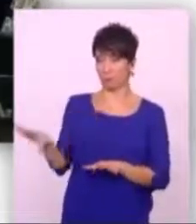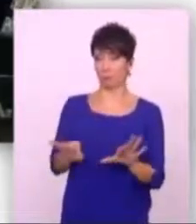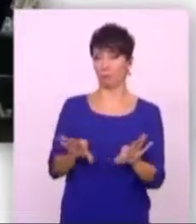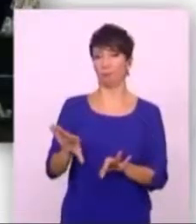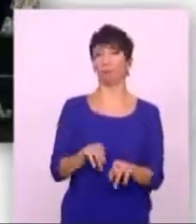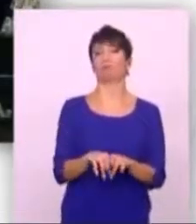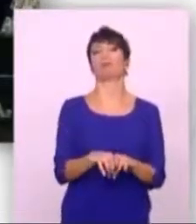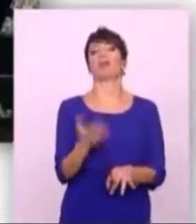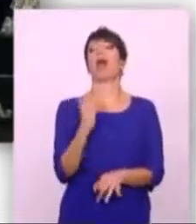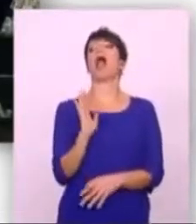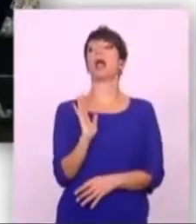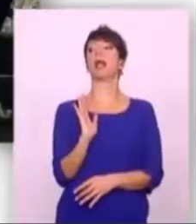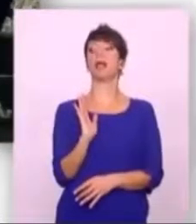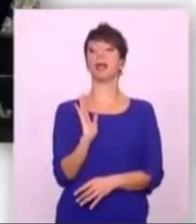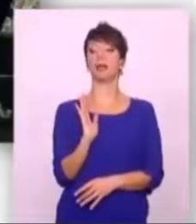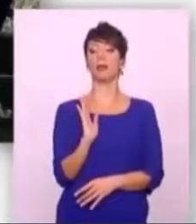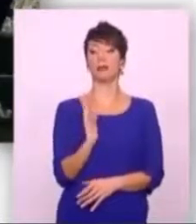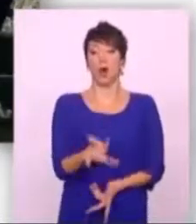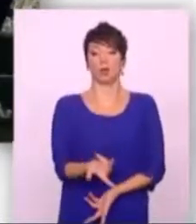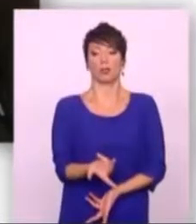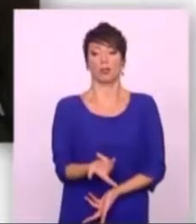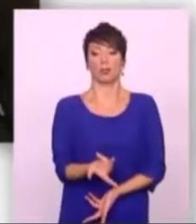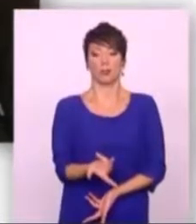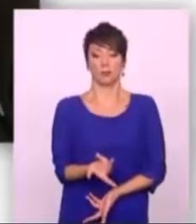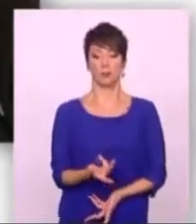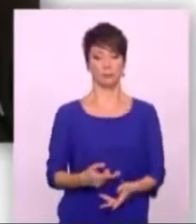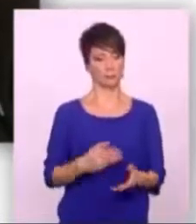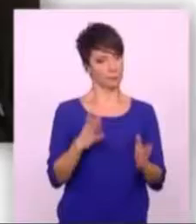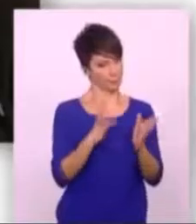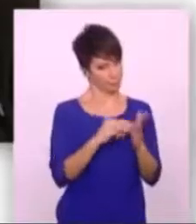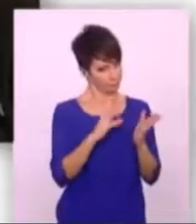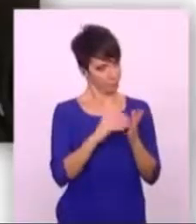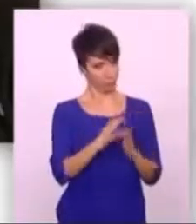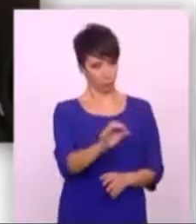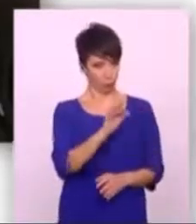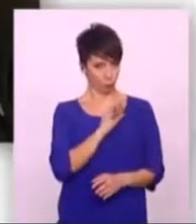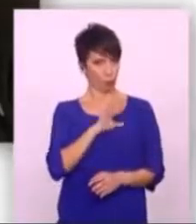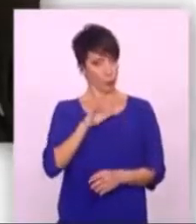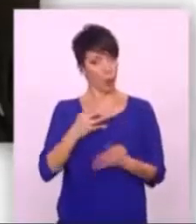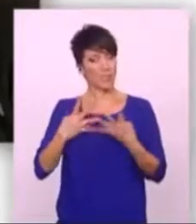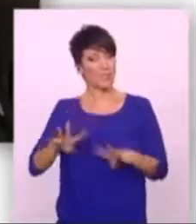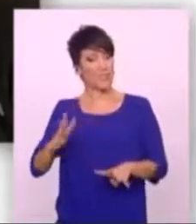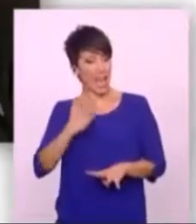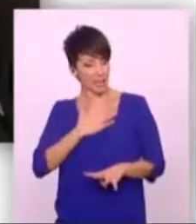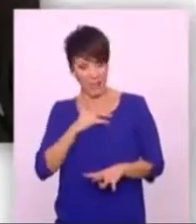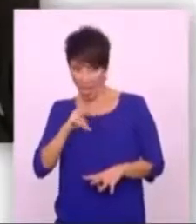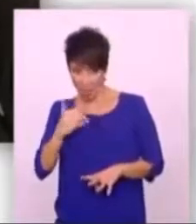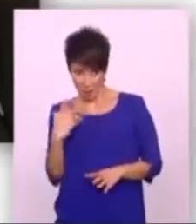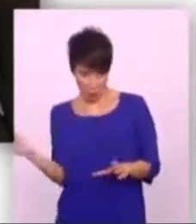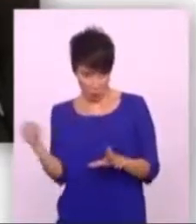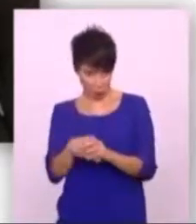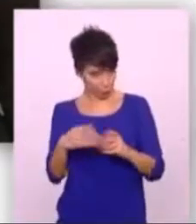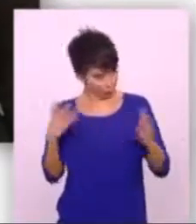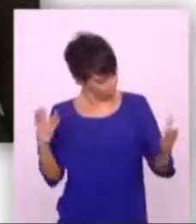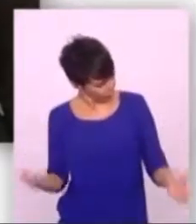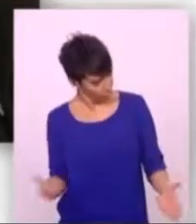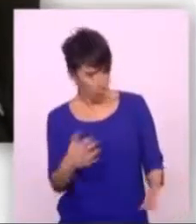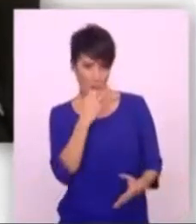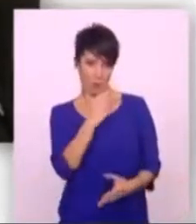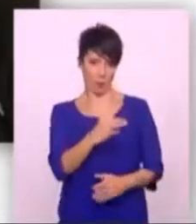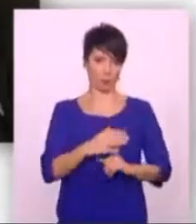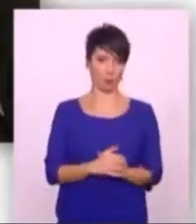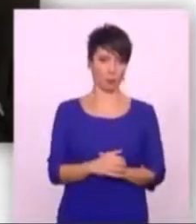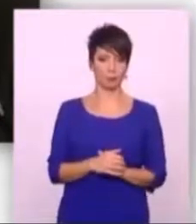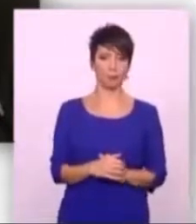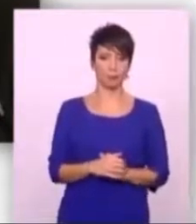Διοικητικού Συμβουλίου και διευθυντικά στελέχη να διορίζουν συγγενείς. Να σας πω, ναι, πολλές φορές, γιατί ένιωθαν ανασφάλεια, διότι σε ορισμένες θέσεις ήθελαν δικούς